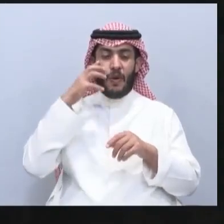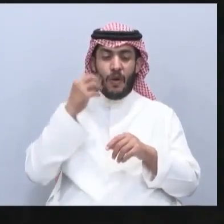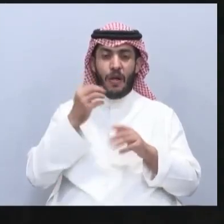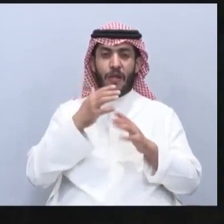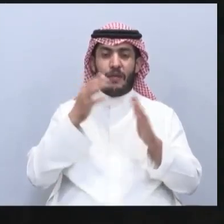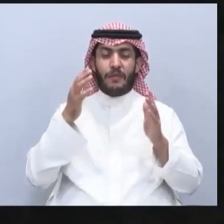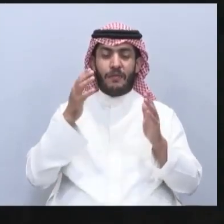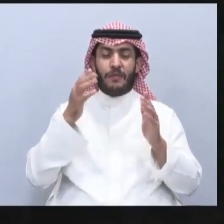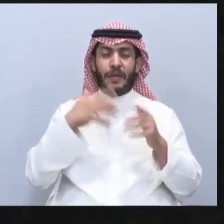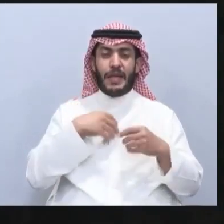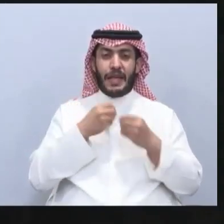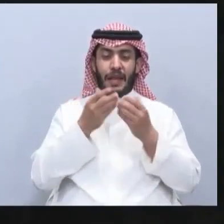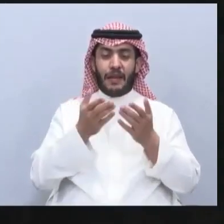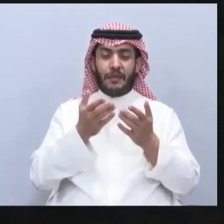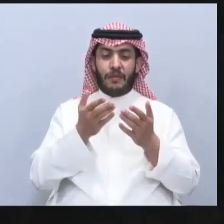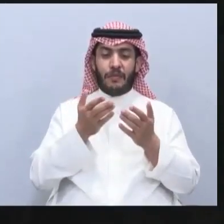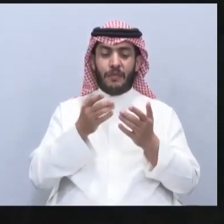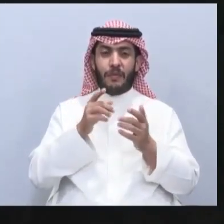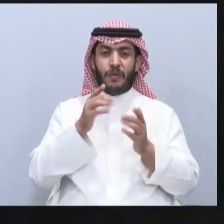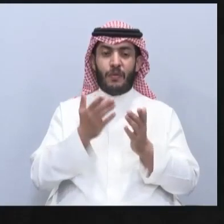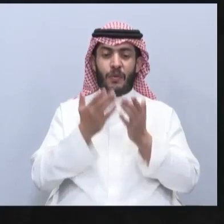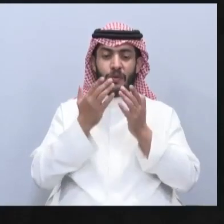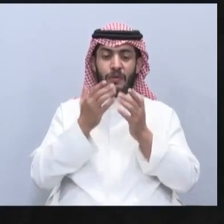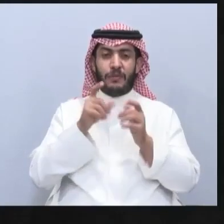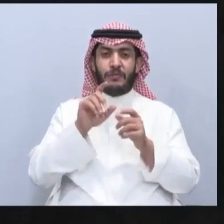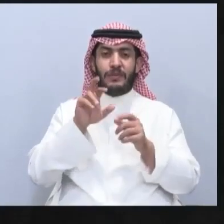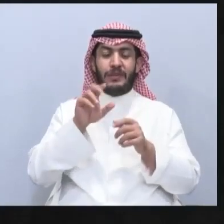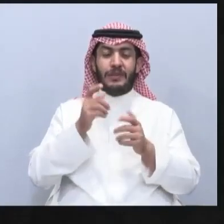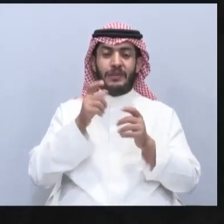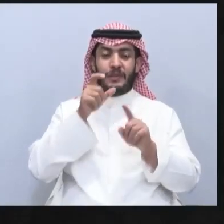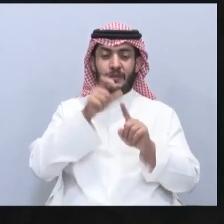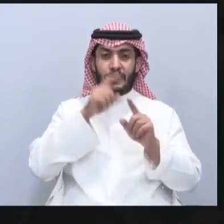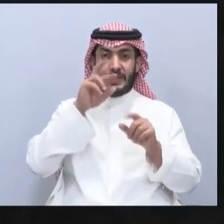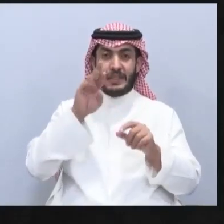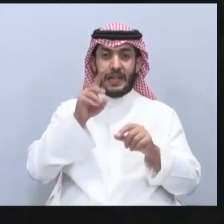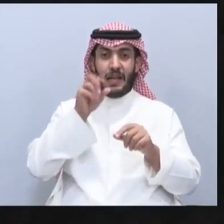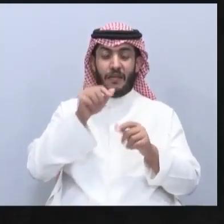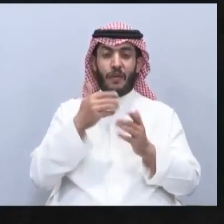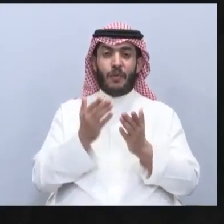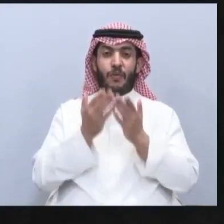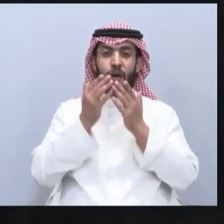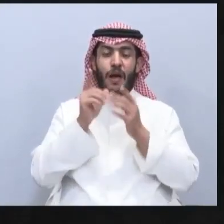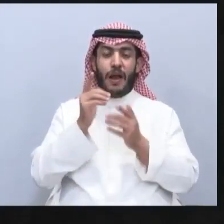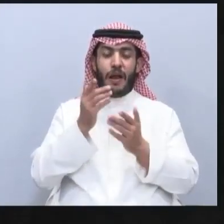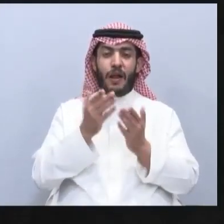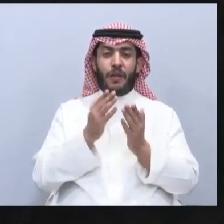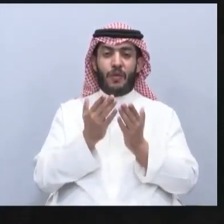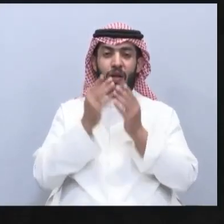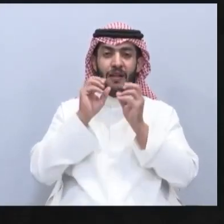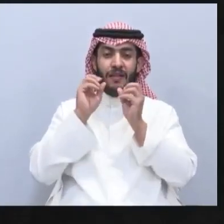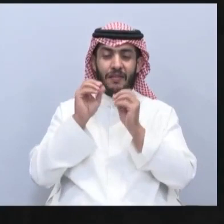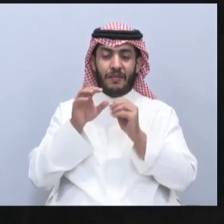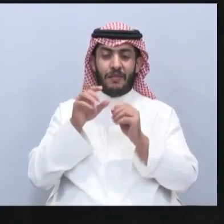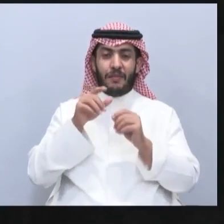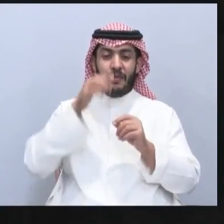عظيم كريم كان يدعو لصاحب الزكاه اذا اتى بالزكاه يدعو له النبي صلى الله عليه وسلم